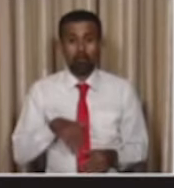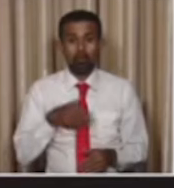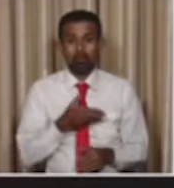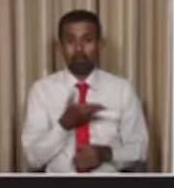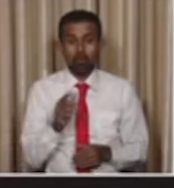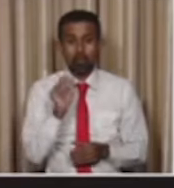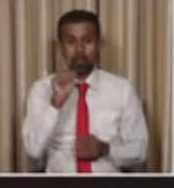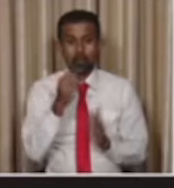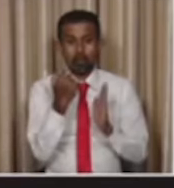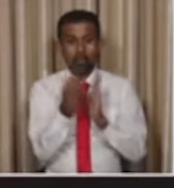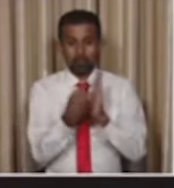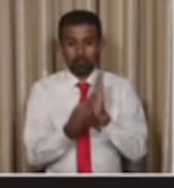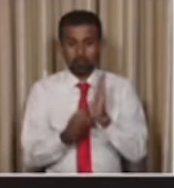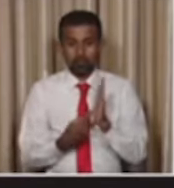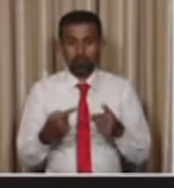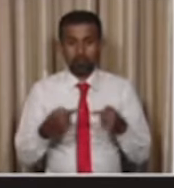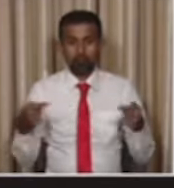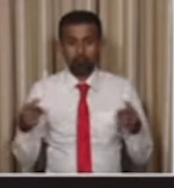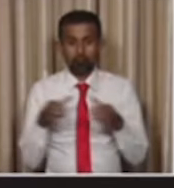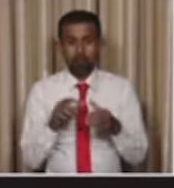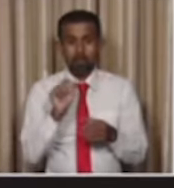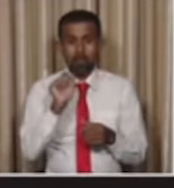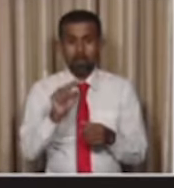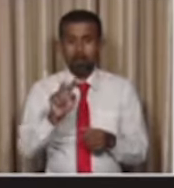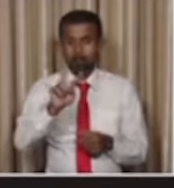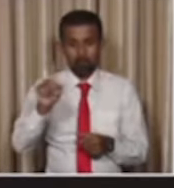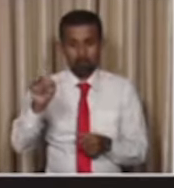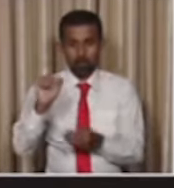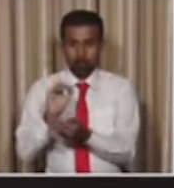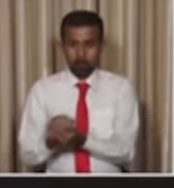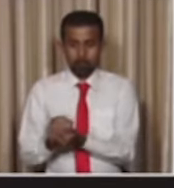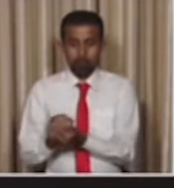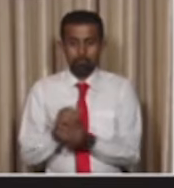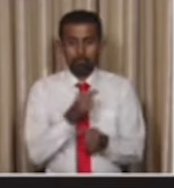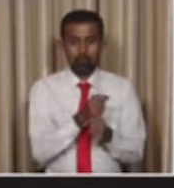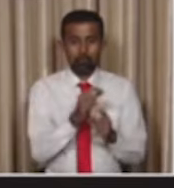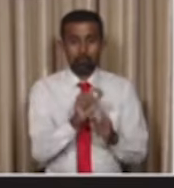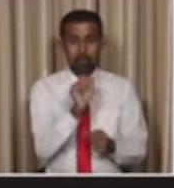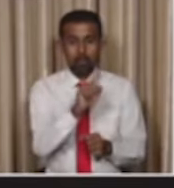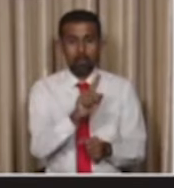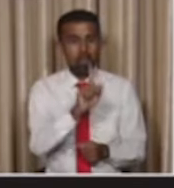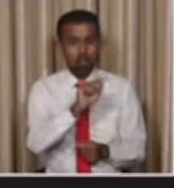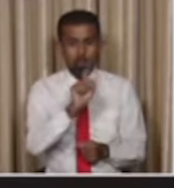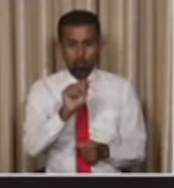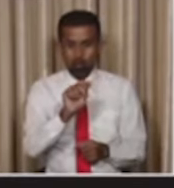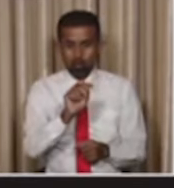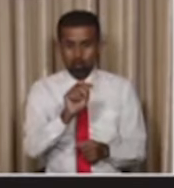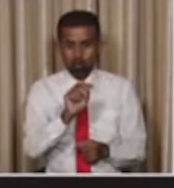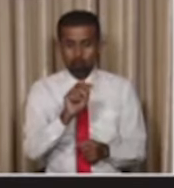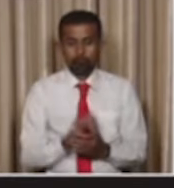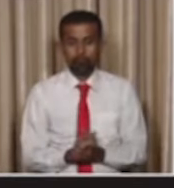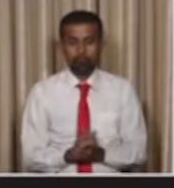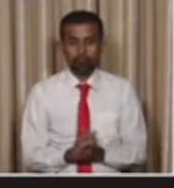දීපු නාමලේකණේ විරුද්ධ පාර්ශවයෙන් නම් 21ක් තියෙනවා ඒ වගේම ආණ්ඩු පක්ෂයෙන් නම් 11ක් තිබුණා ඊට